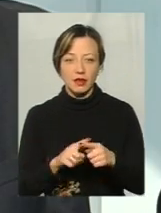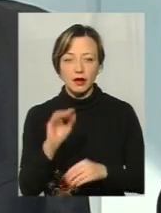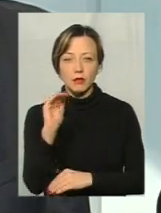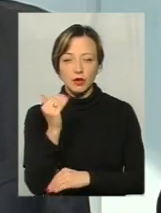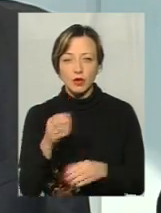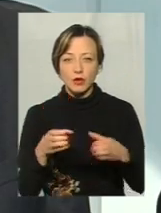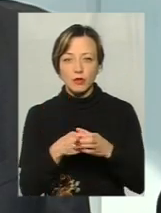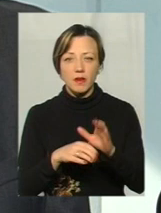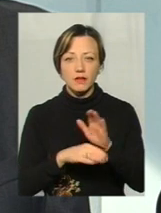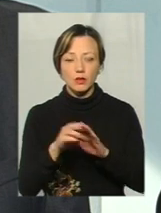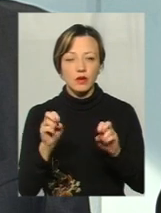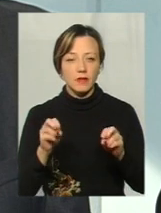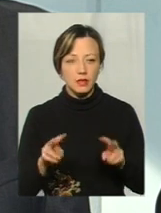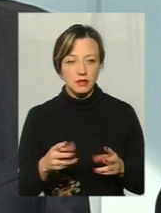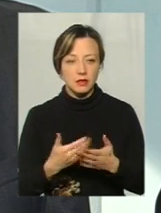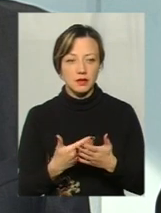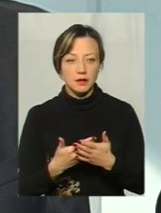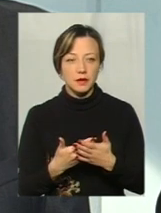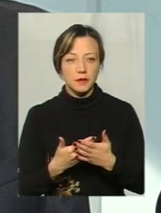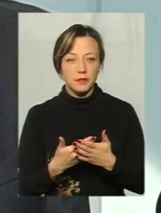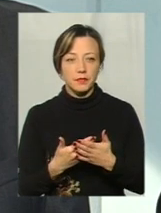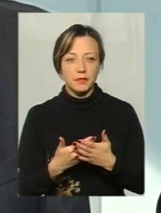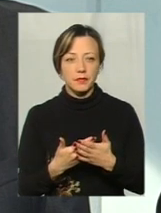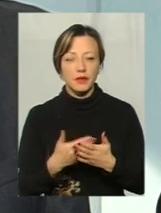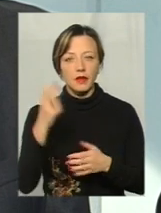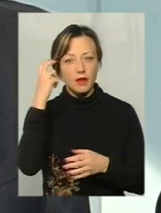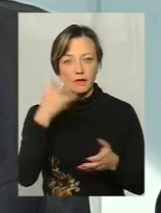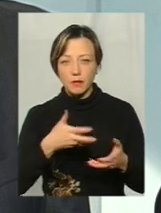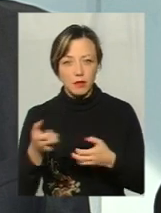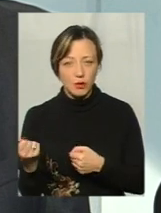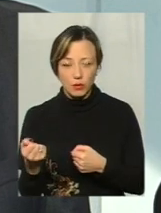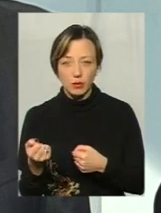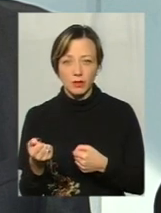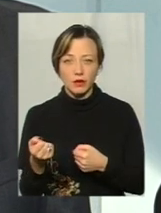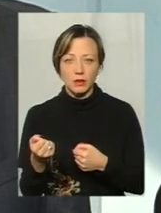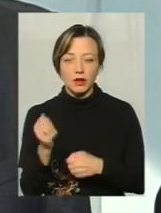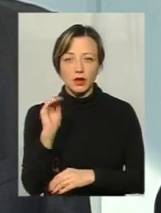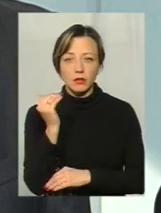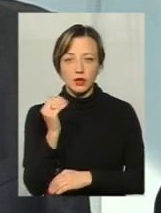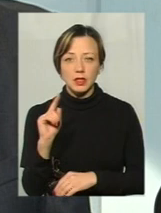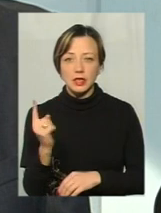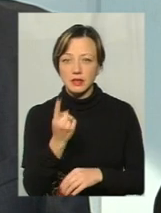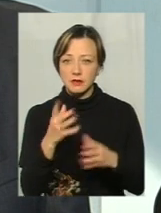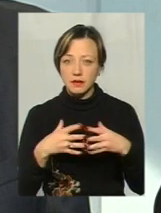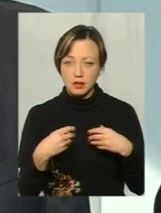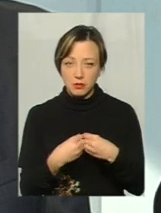ребенок с группой высокого риска. Ахмадет не берет. Ребенок единственный в